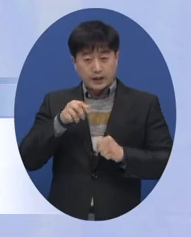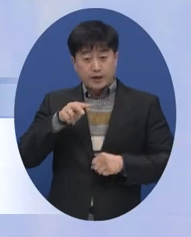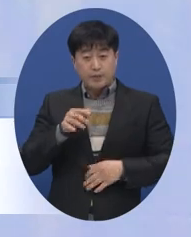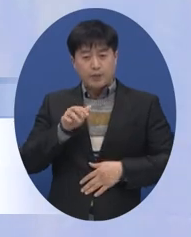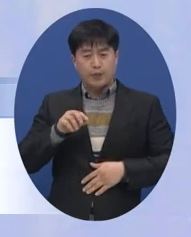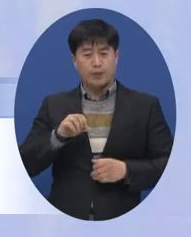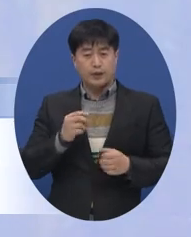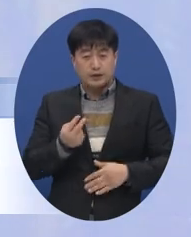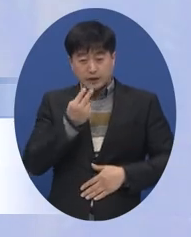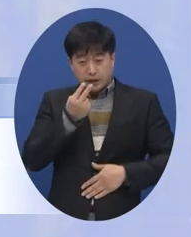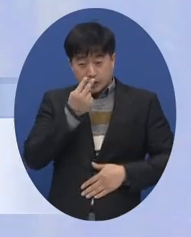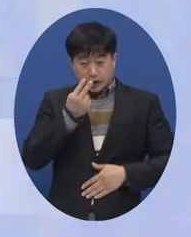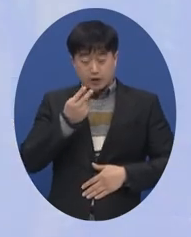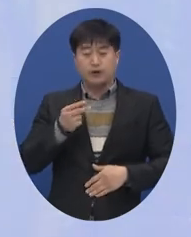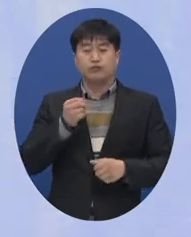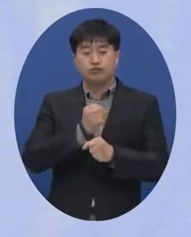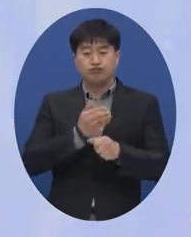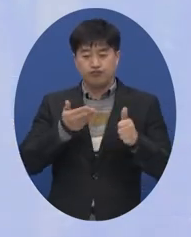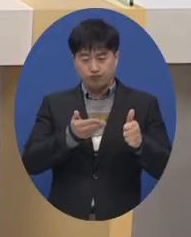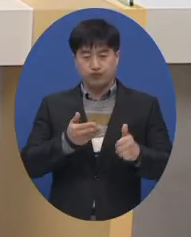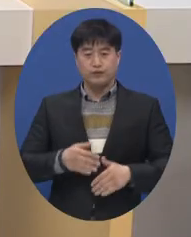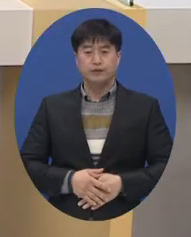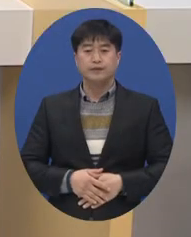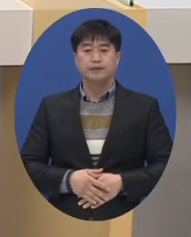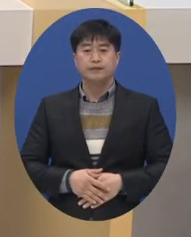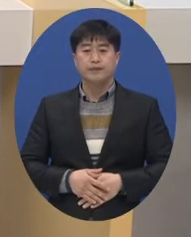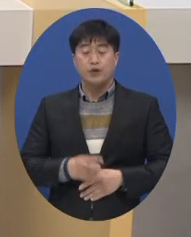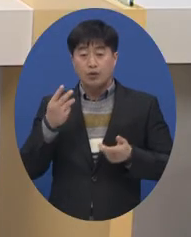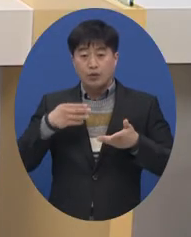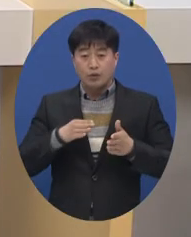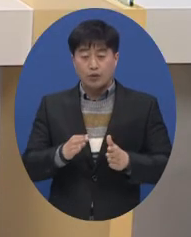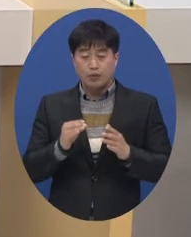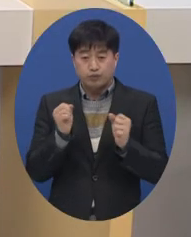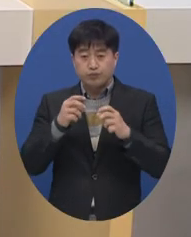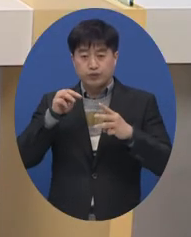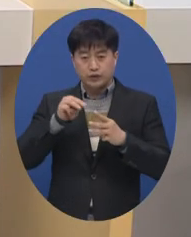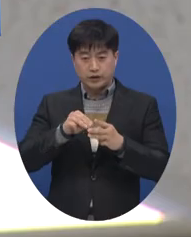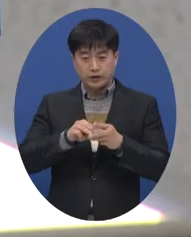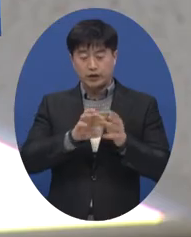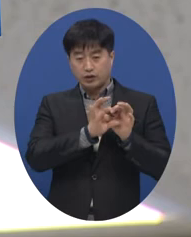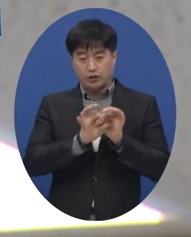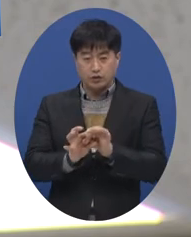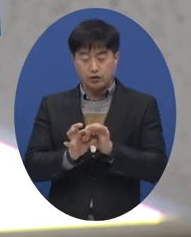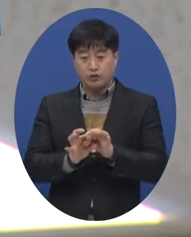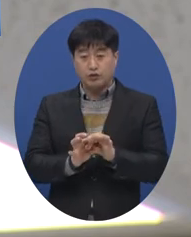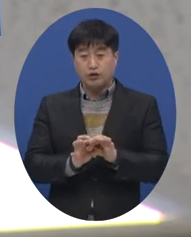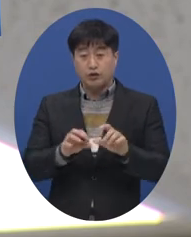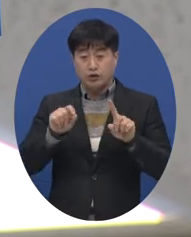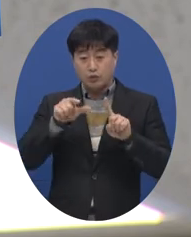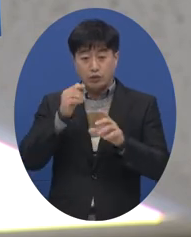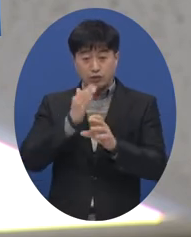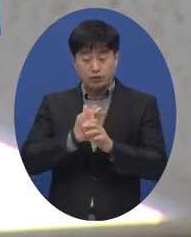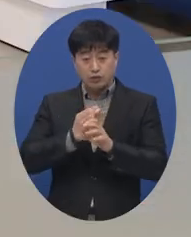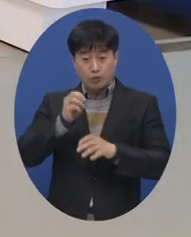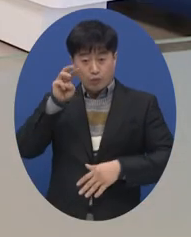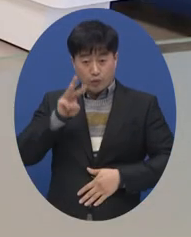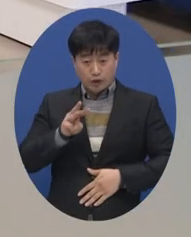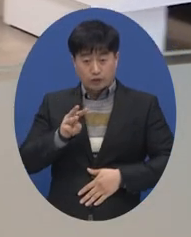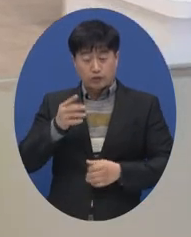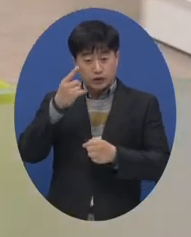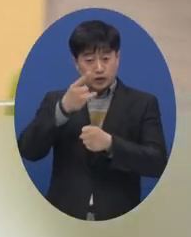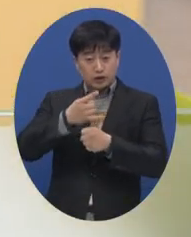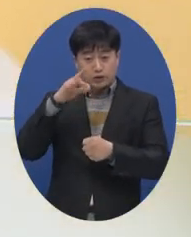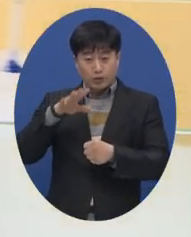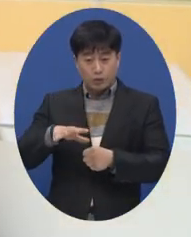좀 살아 숨쉬게 하는 것입니다. 경기도는 북부센터에 이어 이달 중 경기 광주와 시흥에도